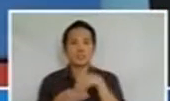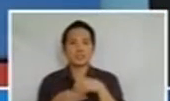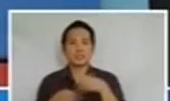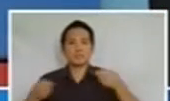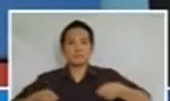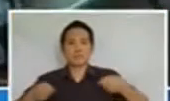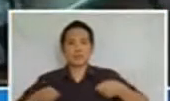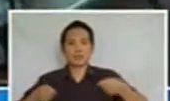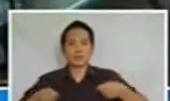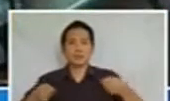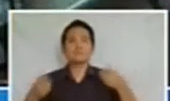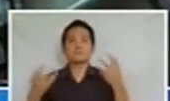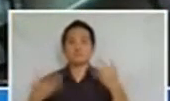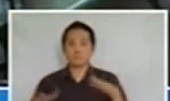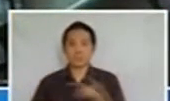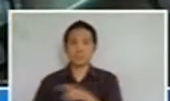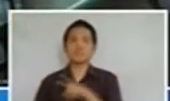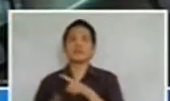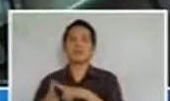Employment.